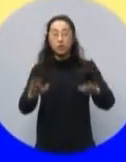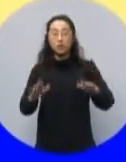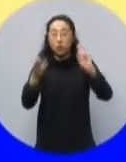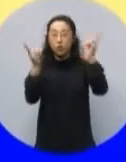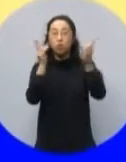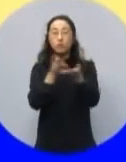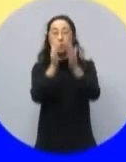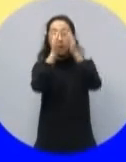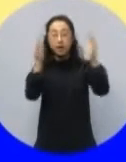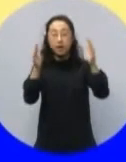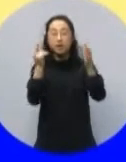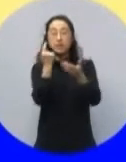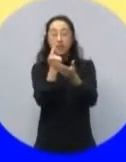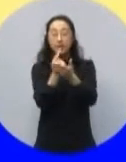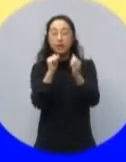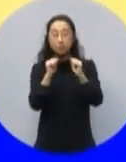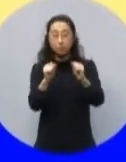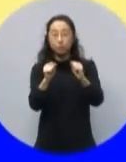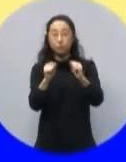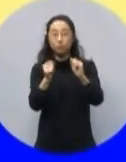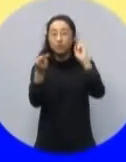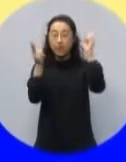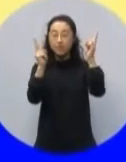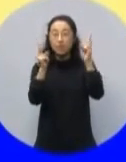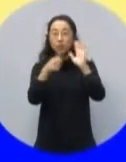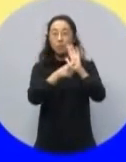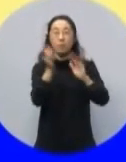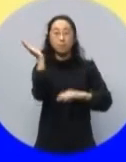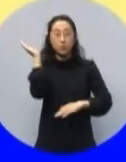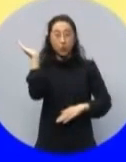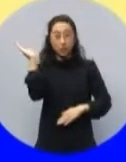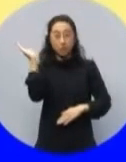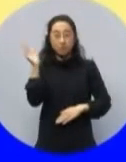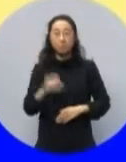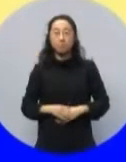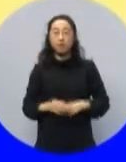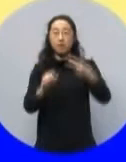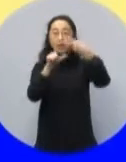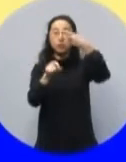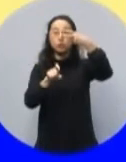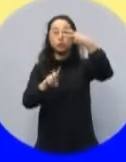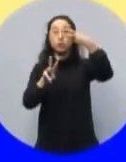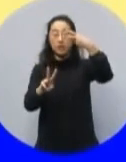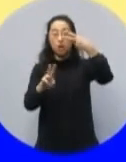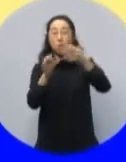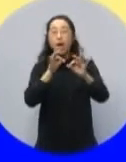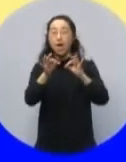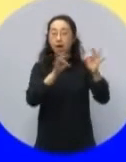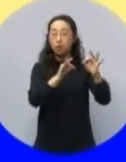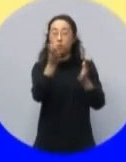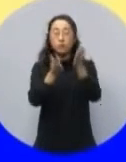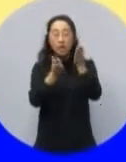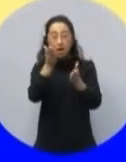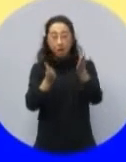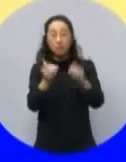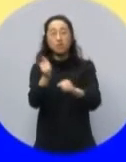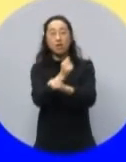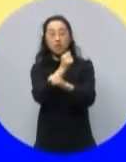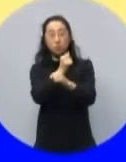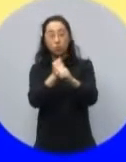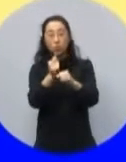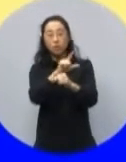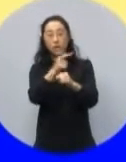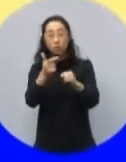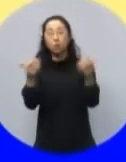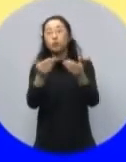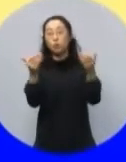説明会に参加する企業はご覧の企業です。13日には営業、サービス、製造など